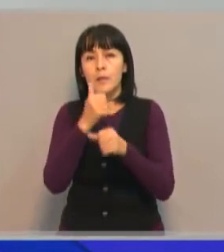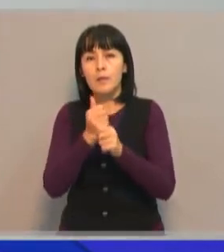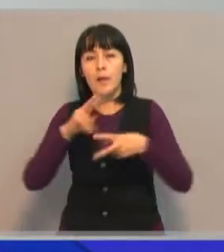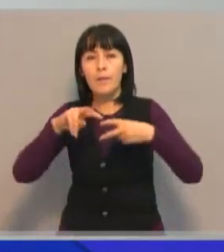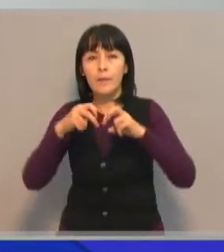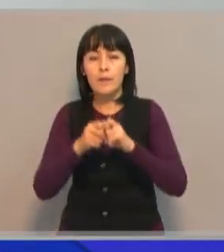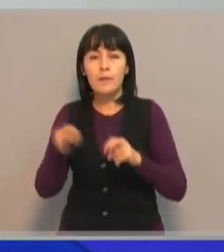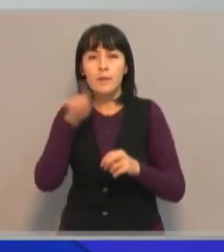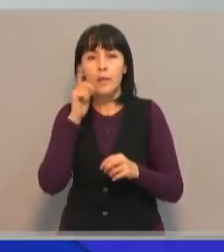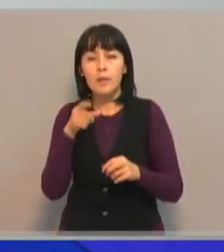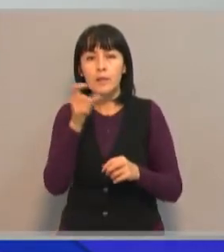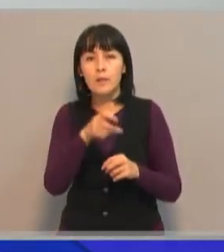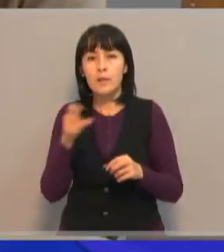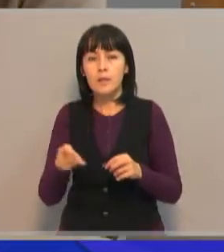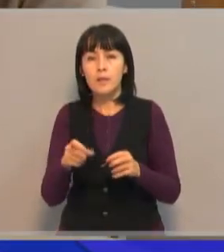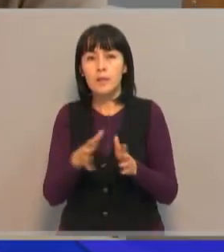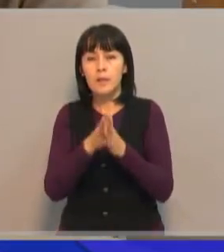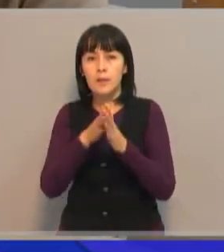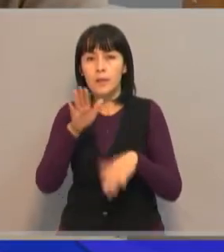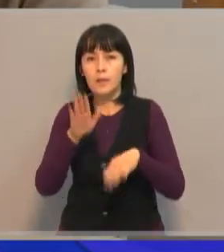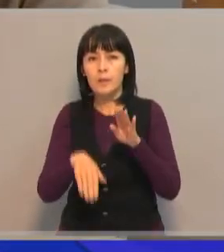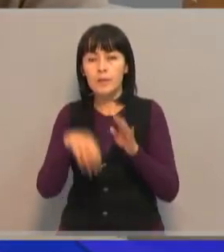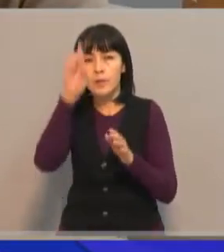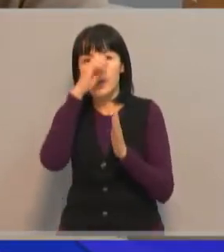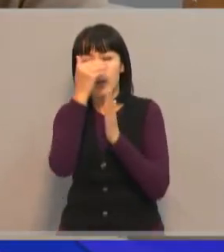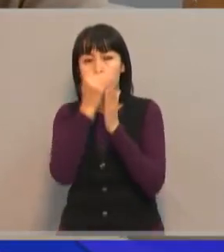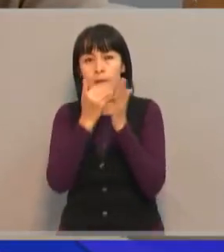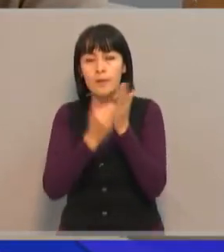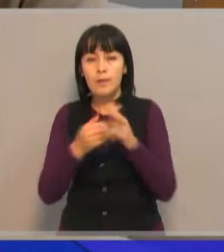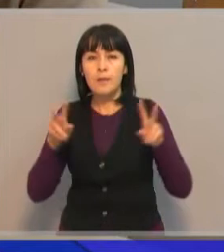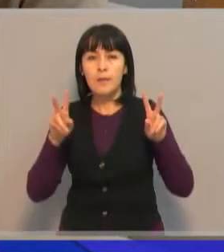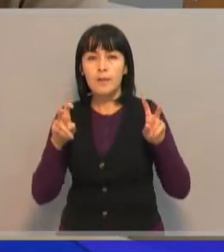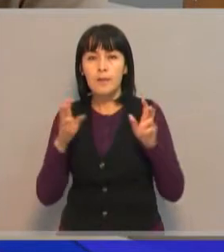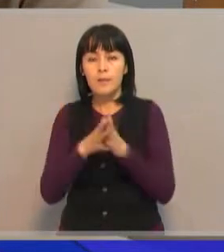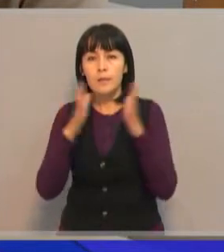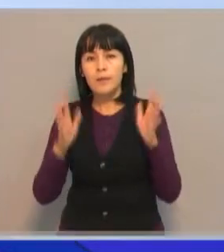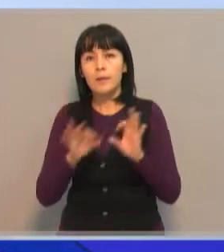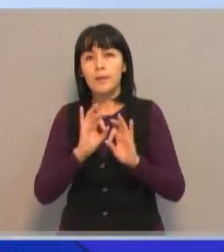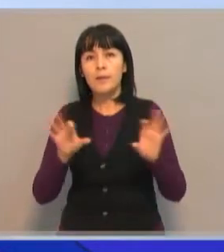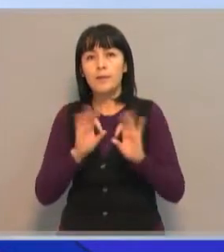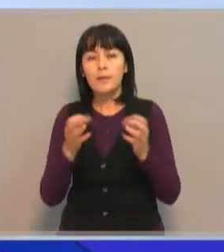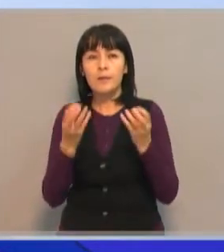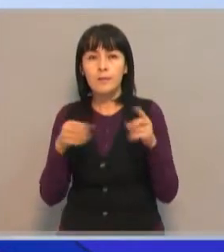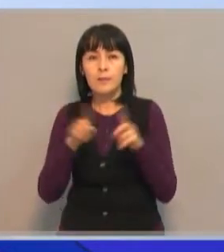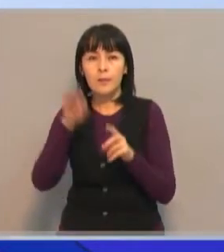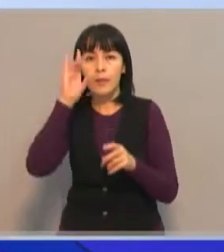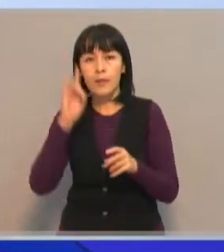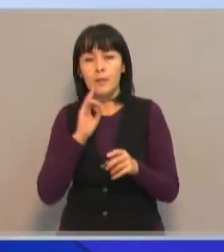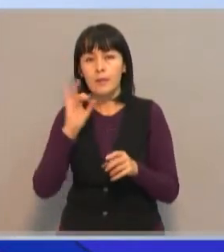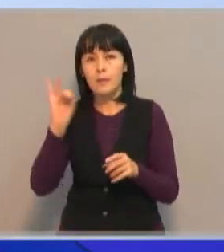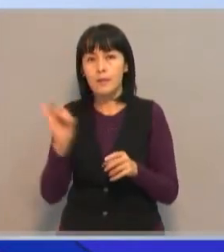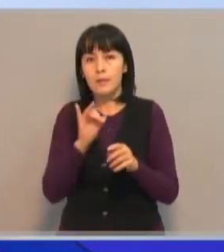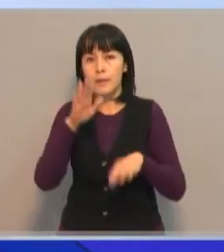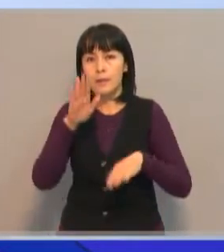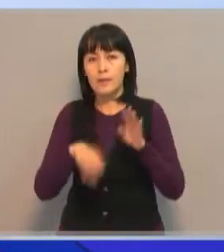мәселесі, жастарға арналған ең үздік мемлекеттік бағдарламасында тақырыптарда кеңінен сөз болды. Сондай-ақ қазақ тарихындағы ең